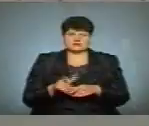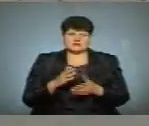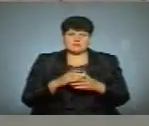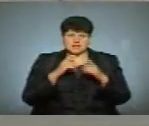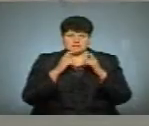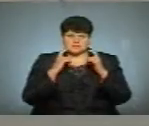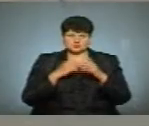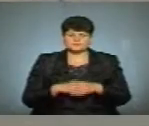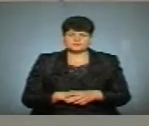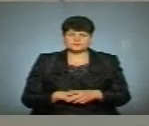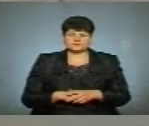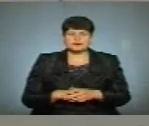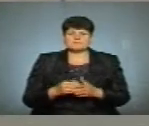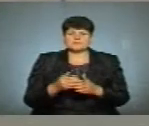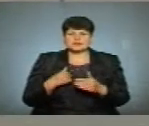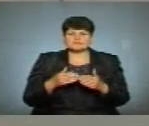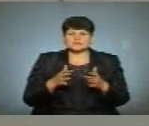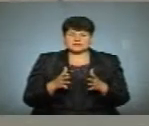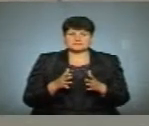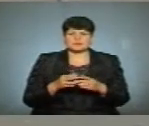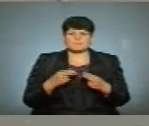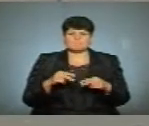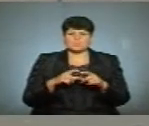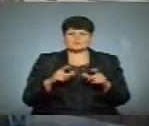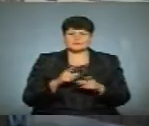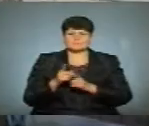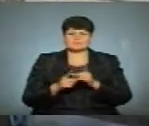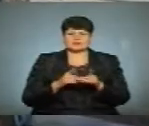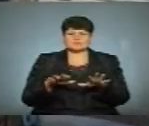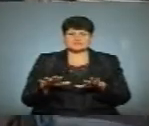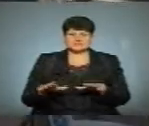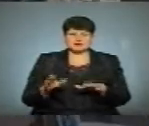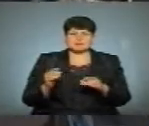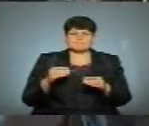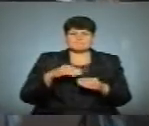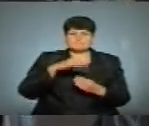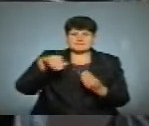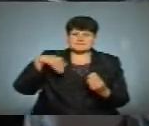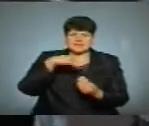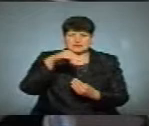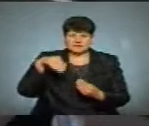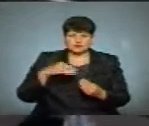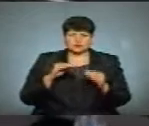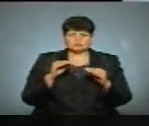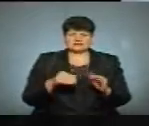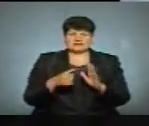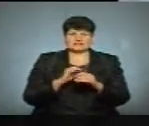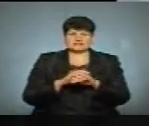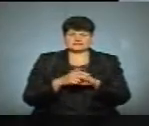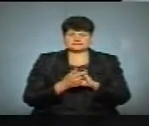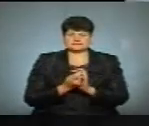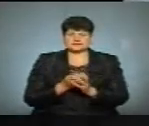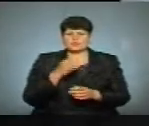захисну. Напередодні відкриття продавці переобладнали торгові місця, обгородили їх плівкою, поставили засоби дезінфекції,